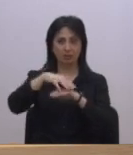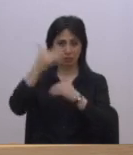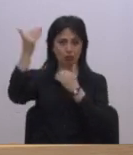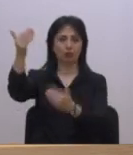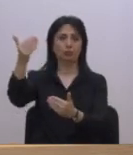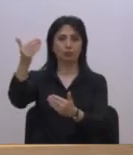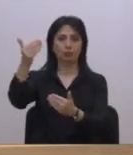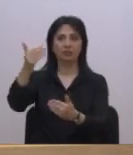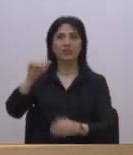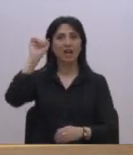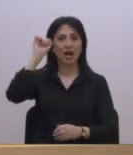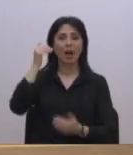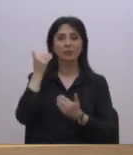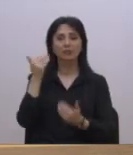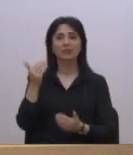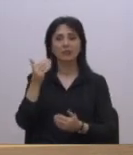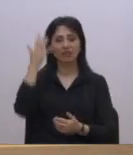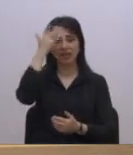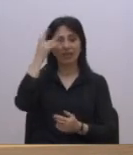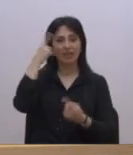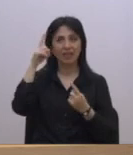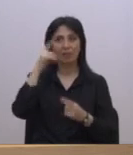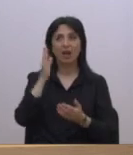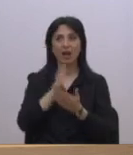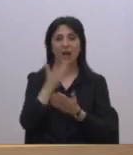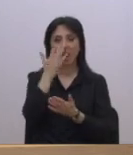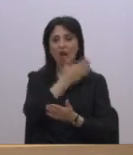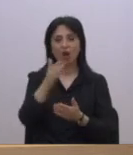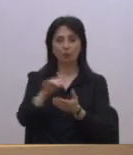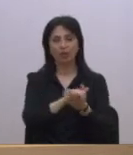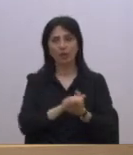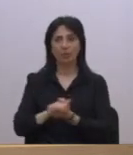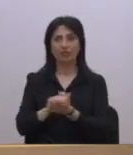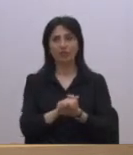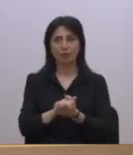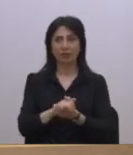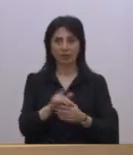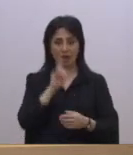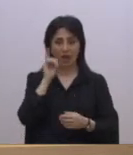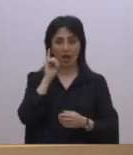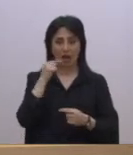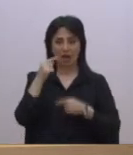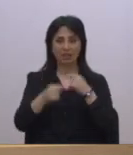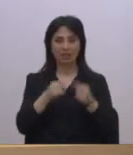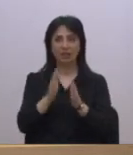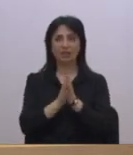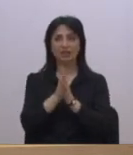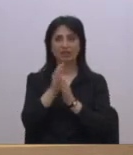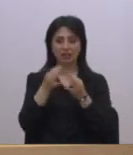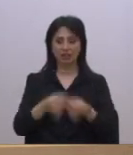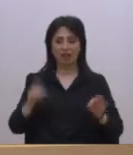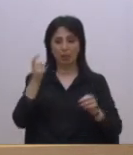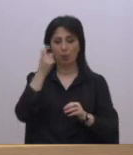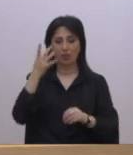დგას. ზვიად გამსახურდიას იდეალები, არის ის ეროვნული ერთობა, რომელსაც ახალგაზრდა თაობა,